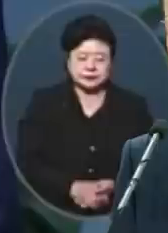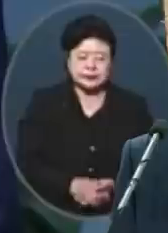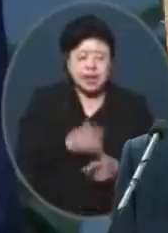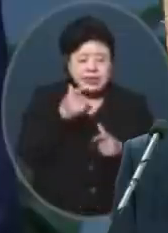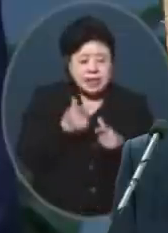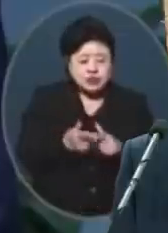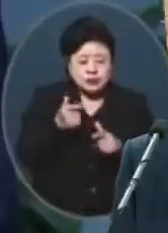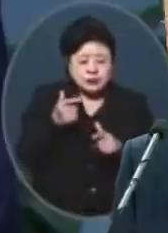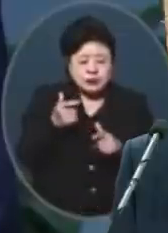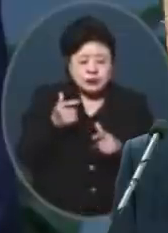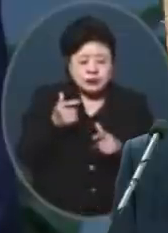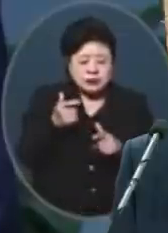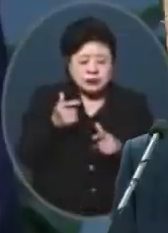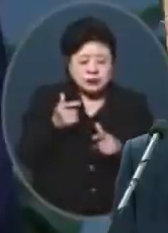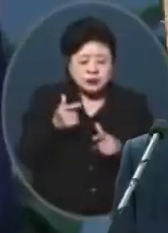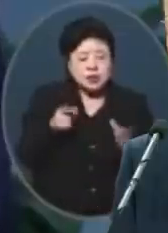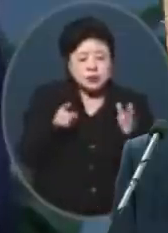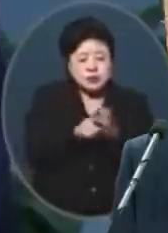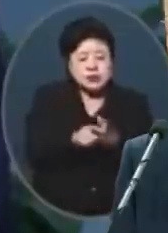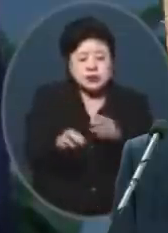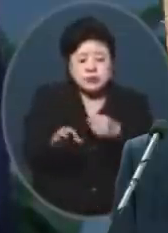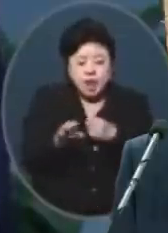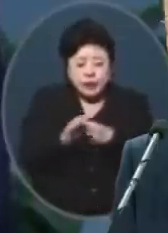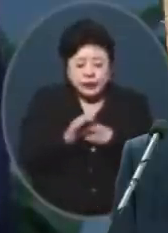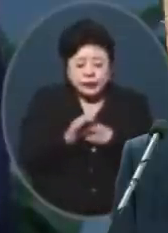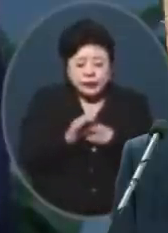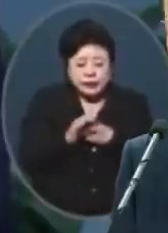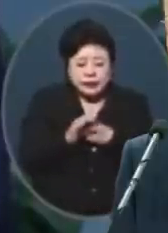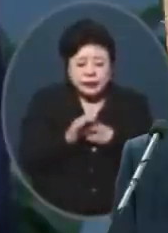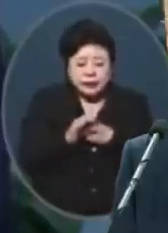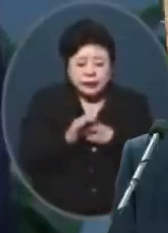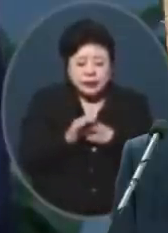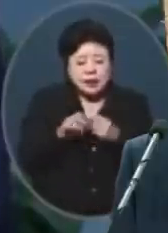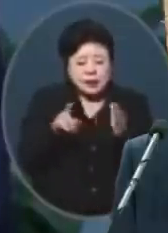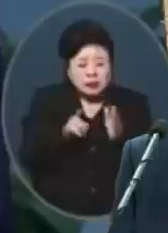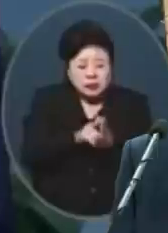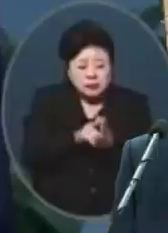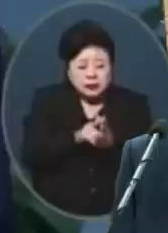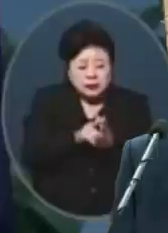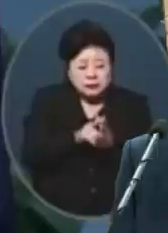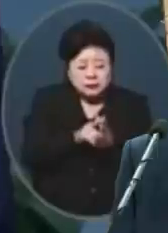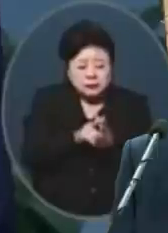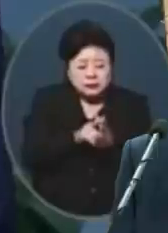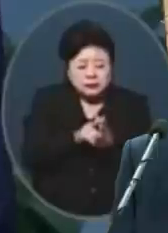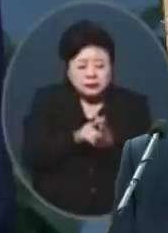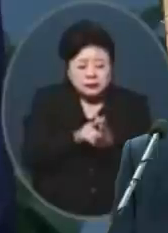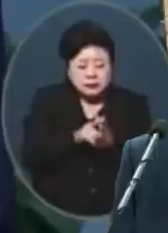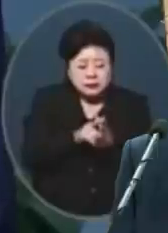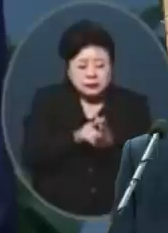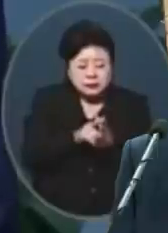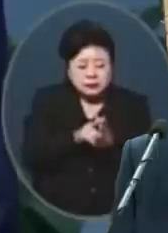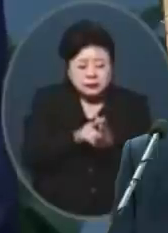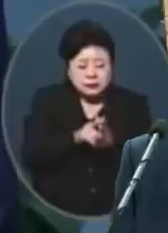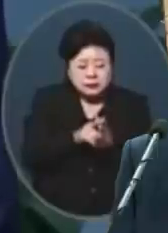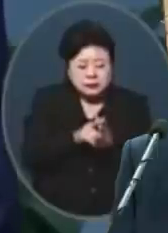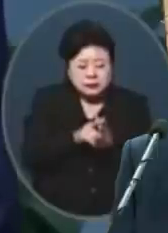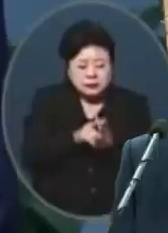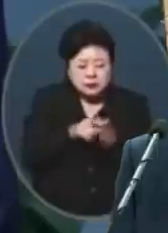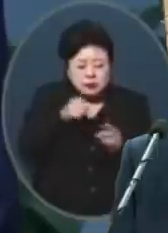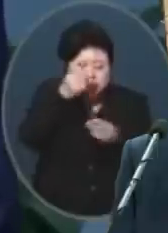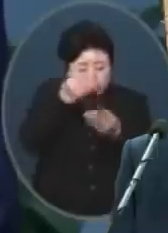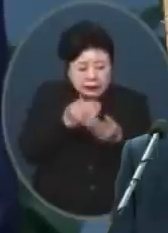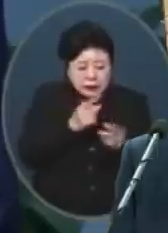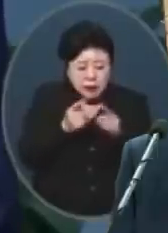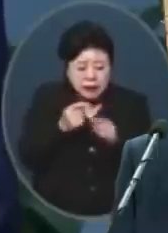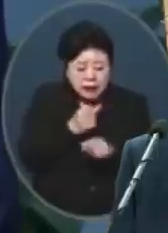예수님을 믿으면 그 믿음 하나 때문에 구원을 받는다고